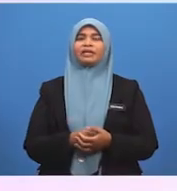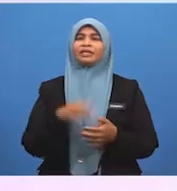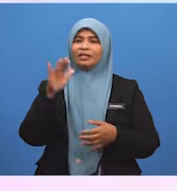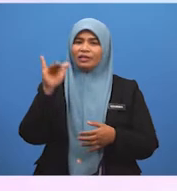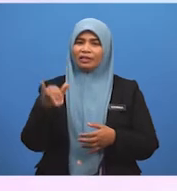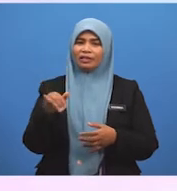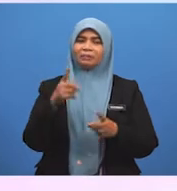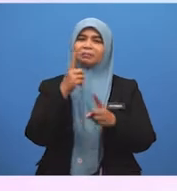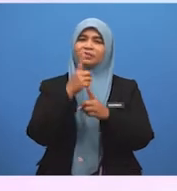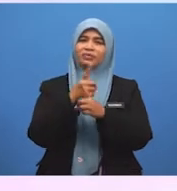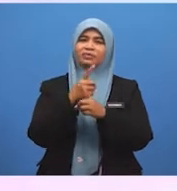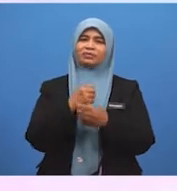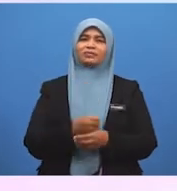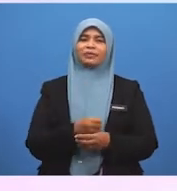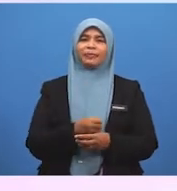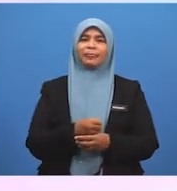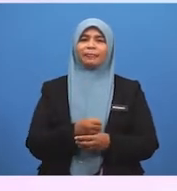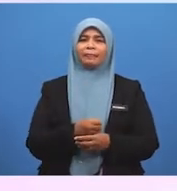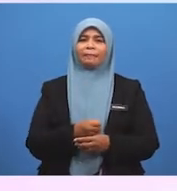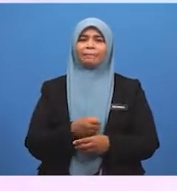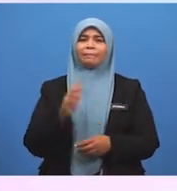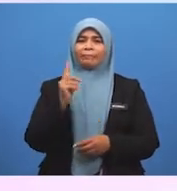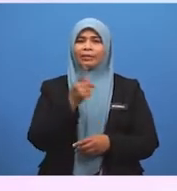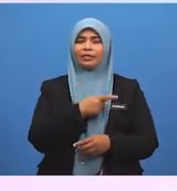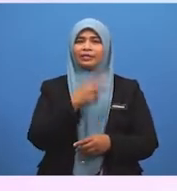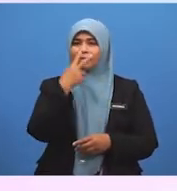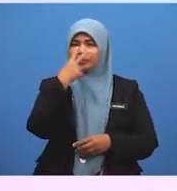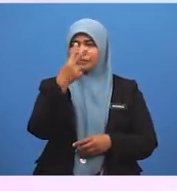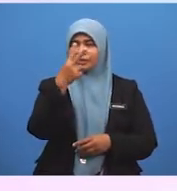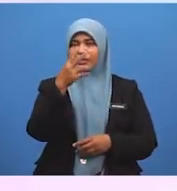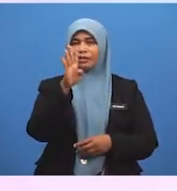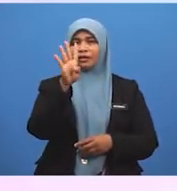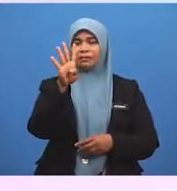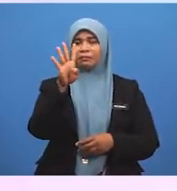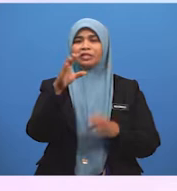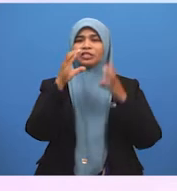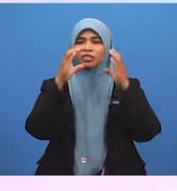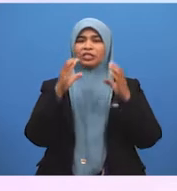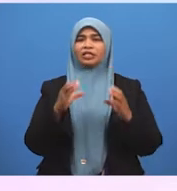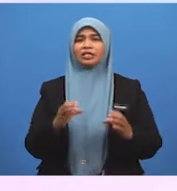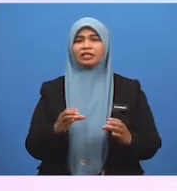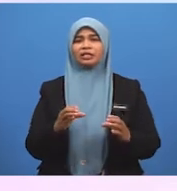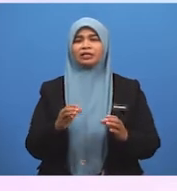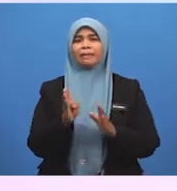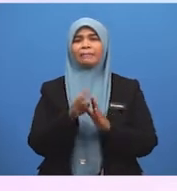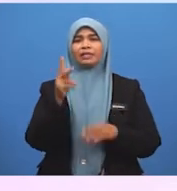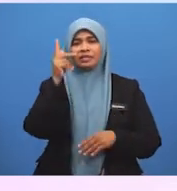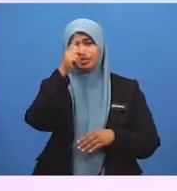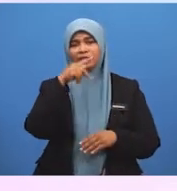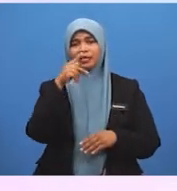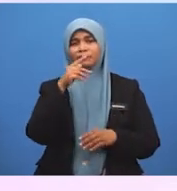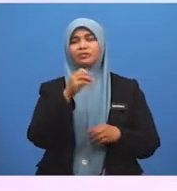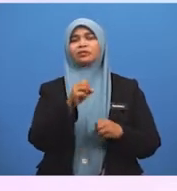Ya, betul. Mari kita melihat empat cara bersikap